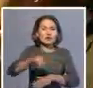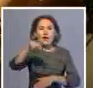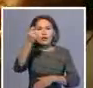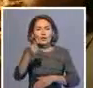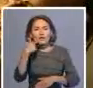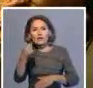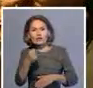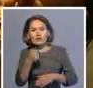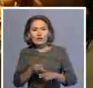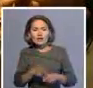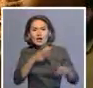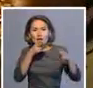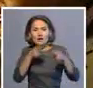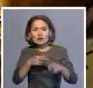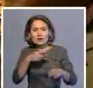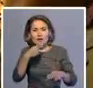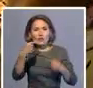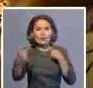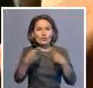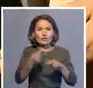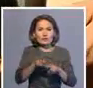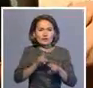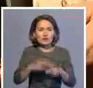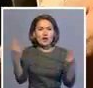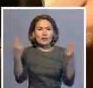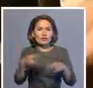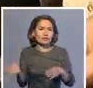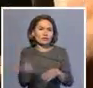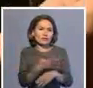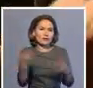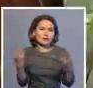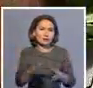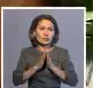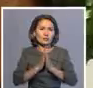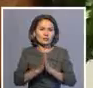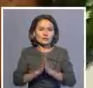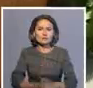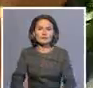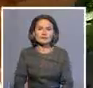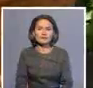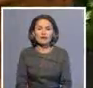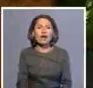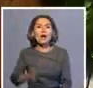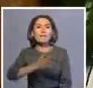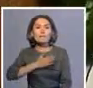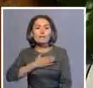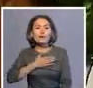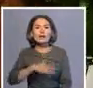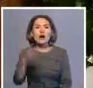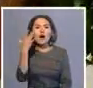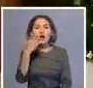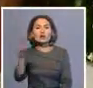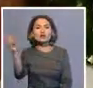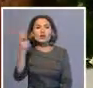еш себепсіз қозғалуға мәжбүрлейсіздер. Бұл бекет нені күзетеді? Мен сіздердің ақш бас консулдығына